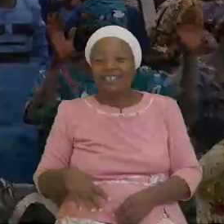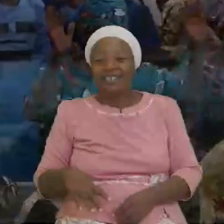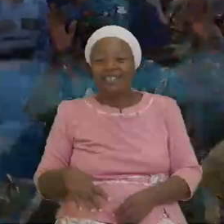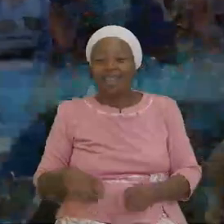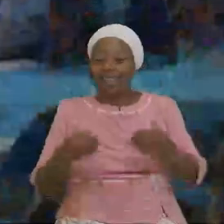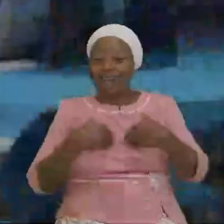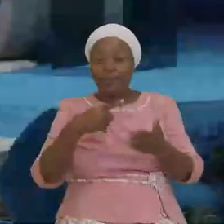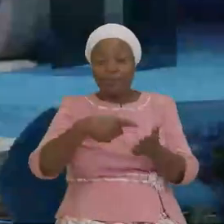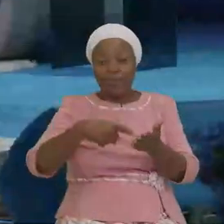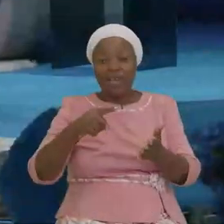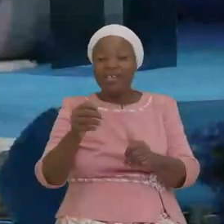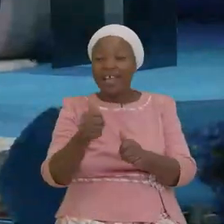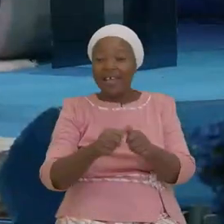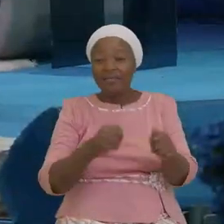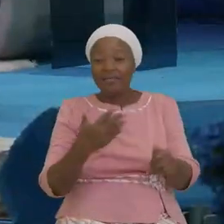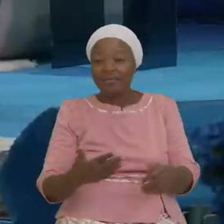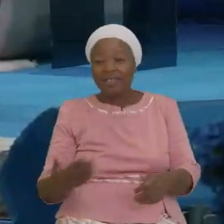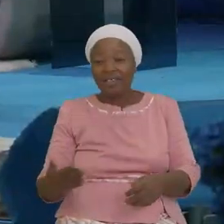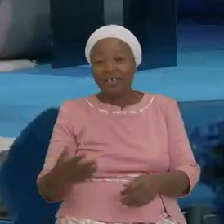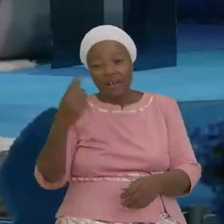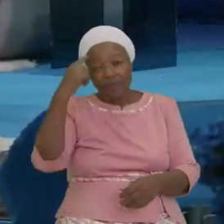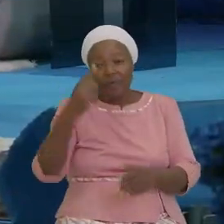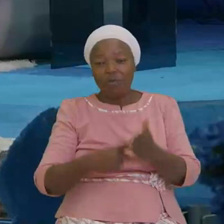Et le Seigneur Jésus